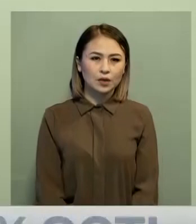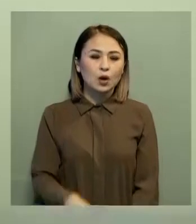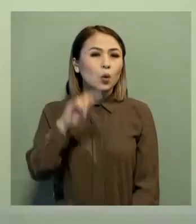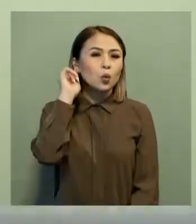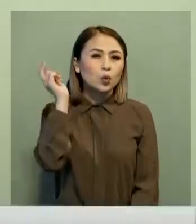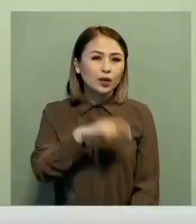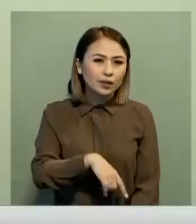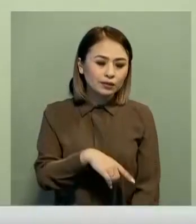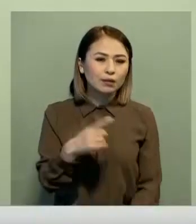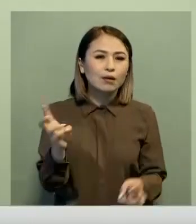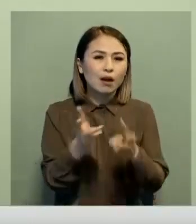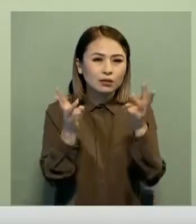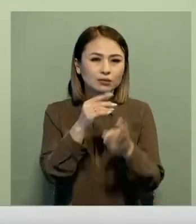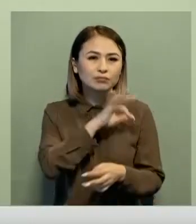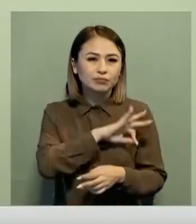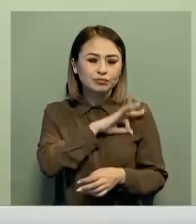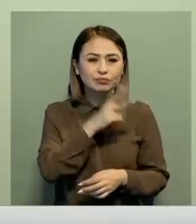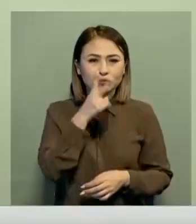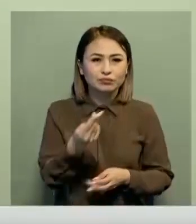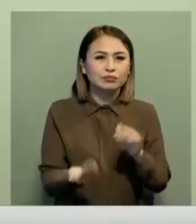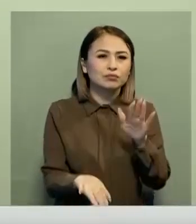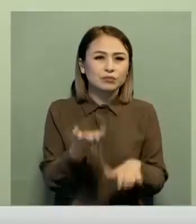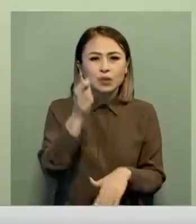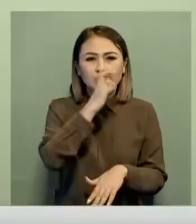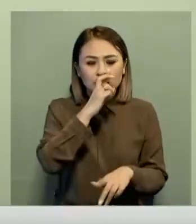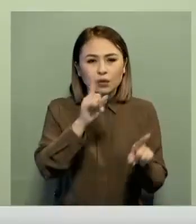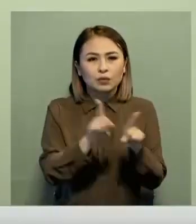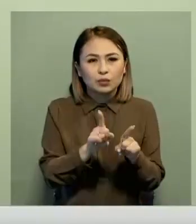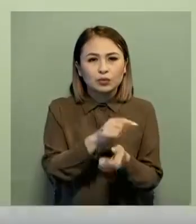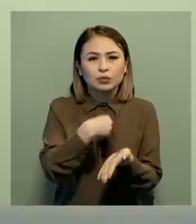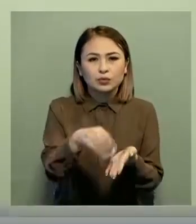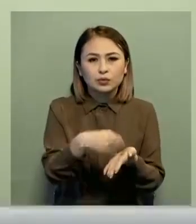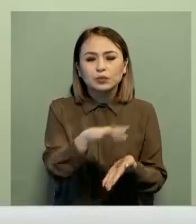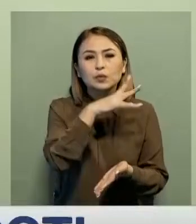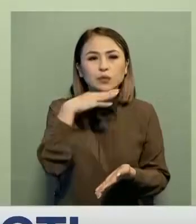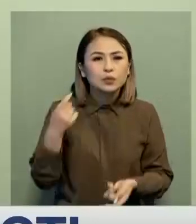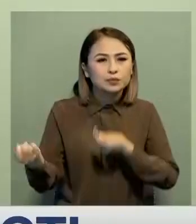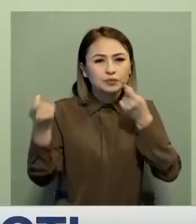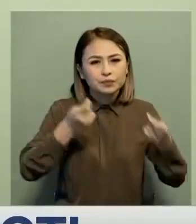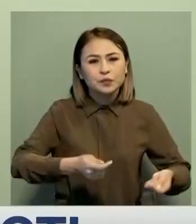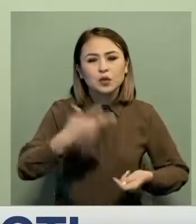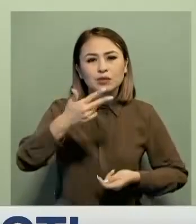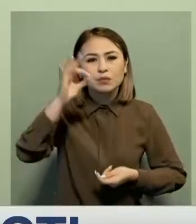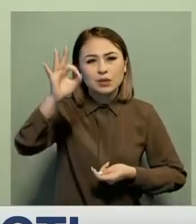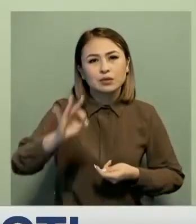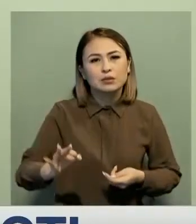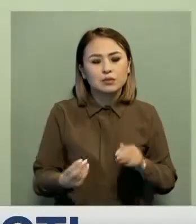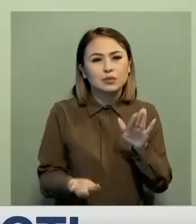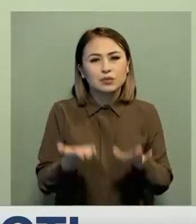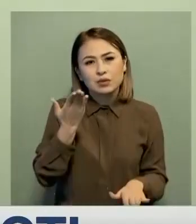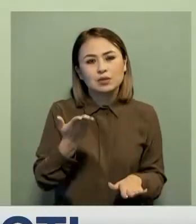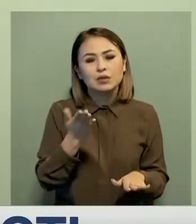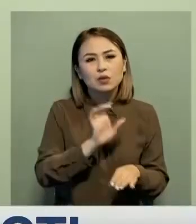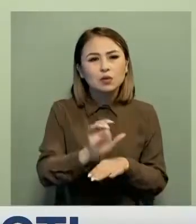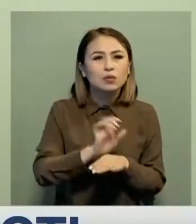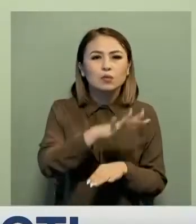Украинада сұйытылған газ бағасы көтерілді. Осы тұста бензин өніміне сұраныс артты. Қаңтарда бензин тасымалы 30%-ке өсті. Импорттың